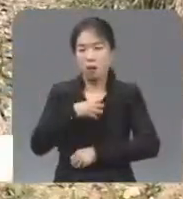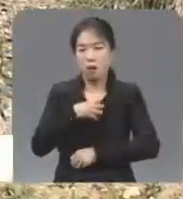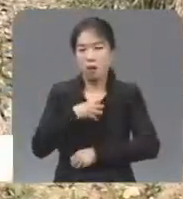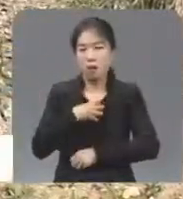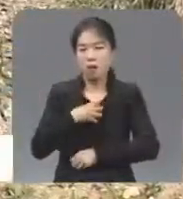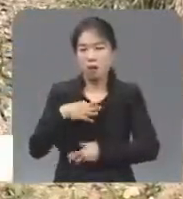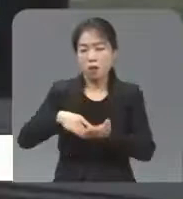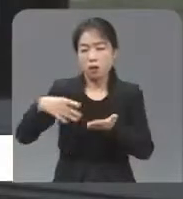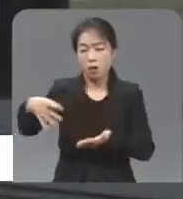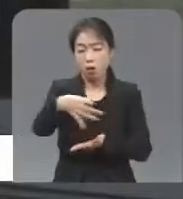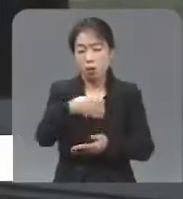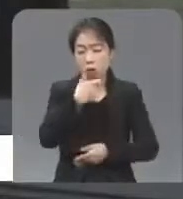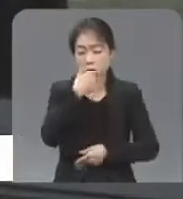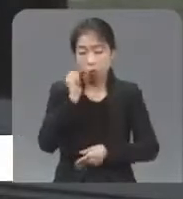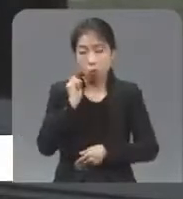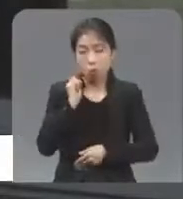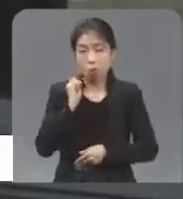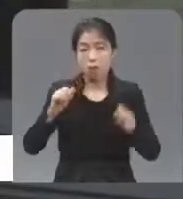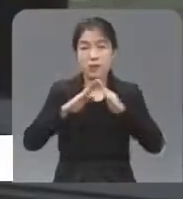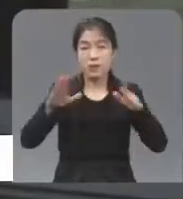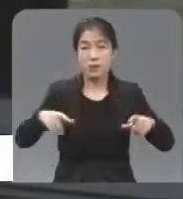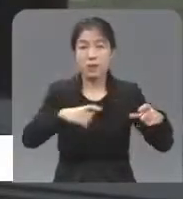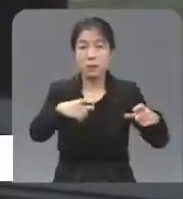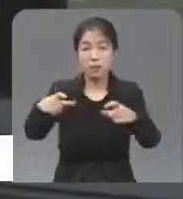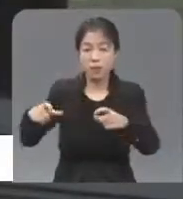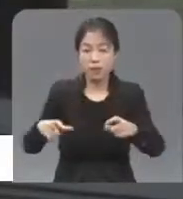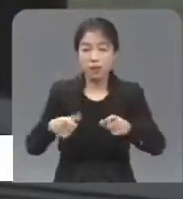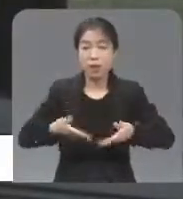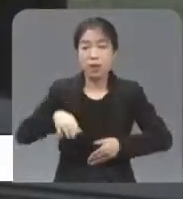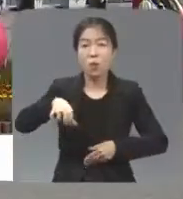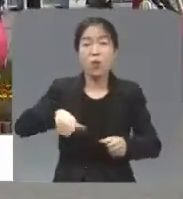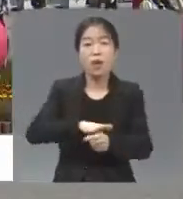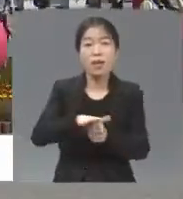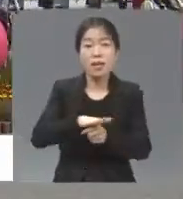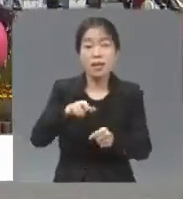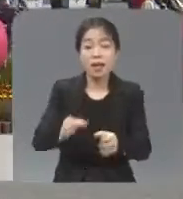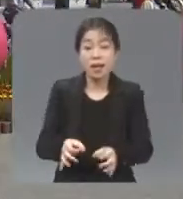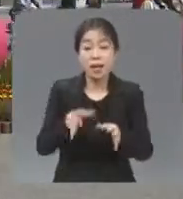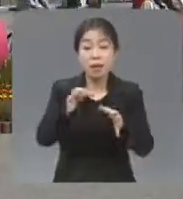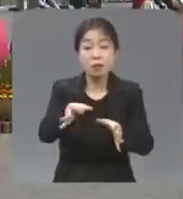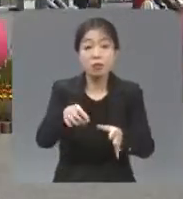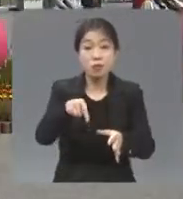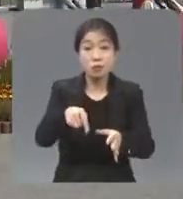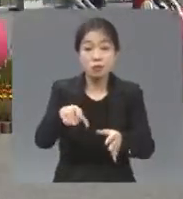부족에 맞닥뜨린 전남의 시군. 고향사랑기부금이 열악한 지역을